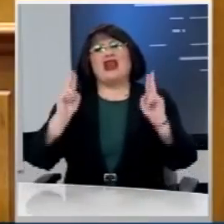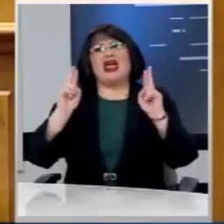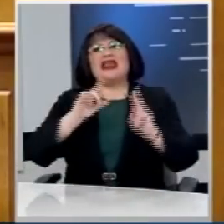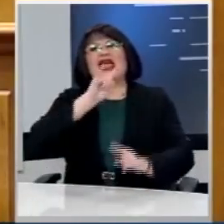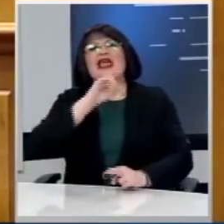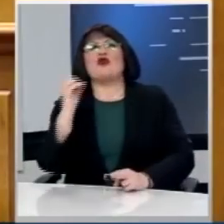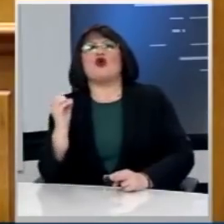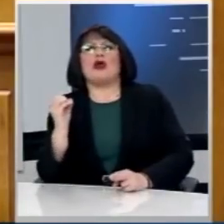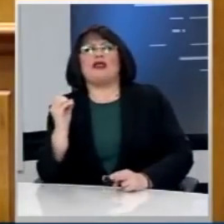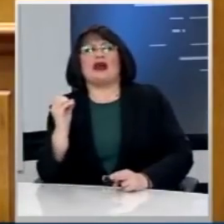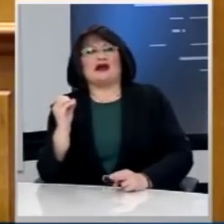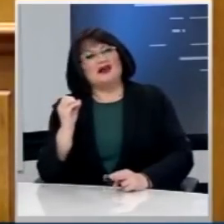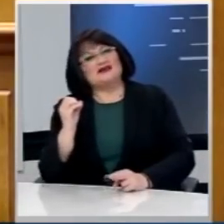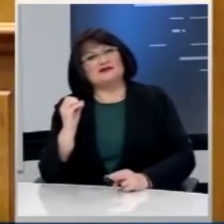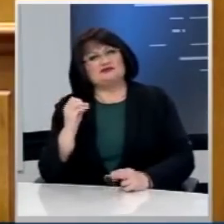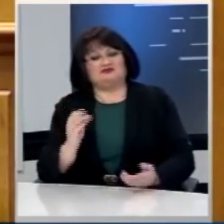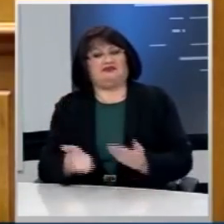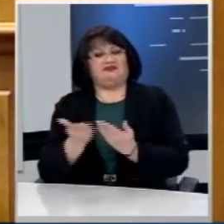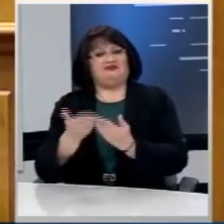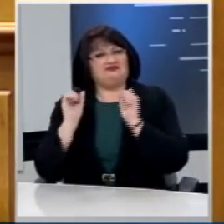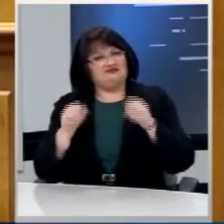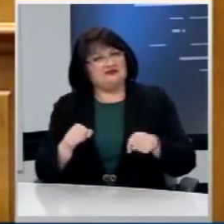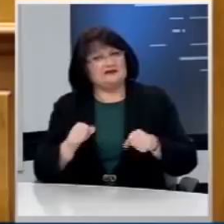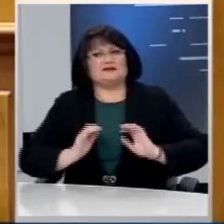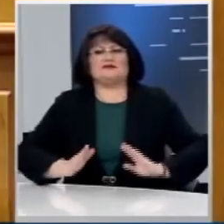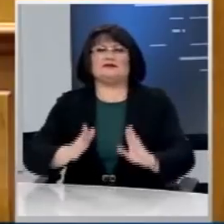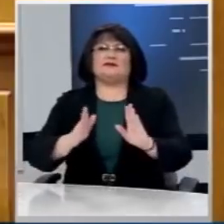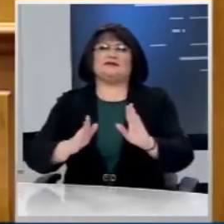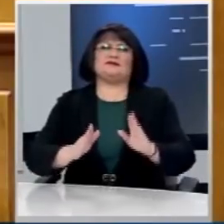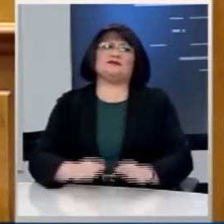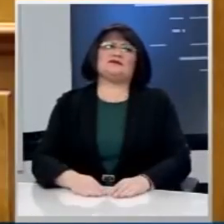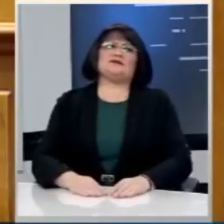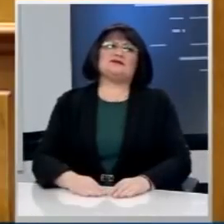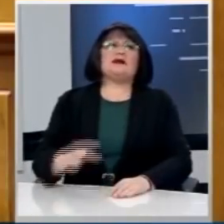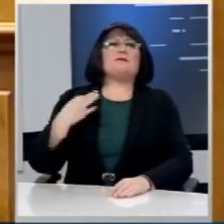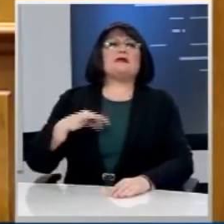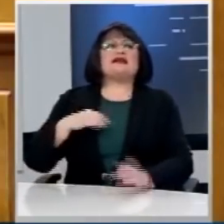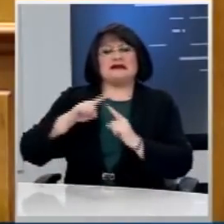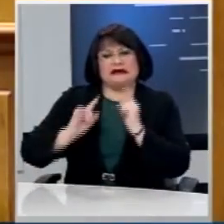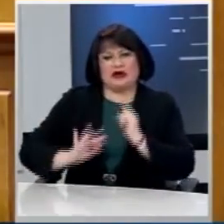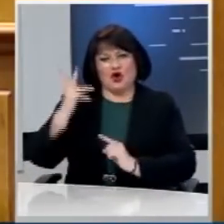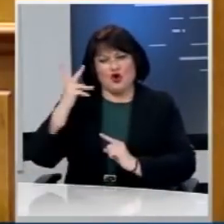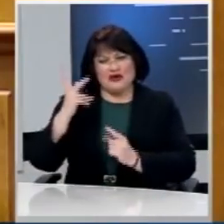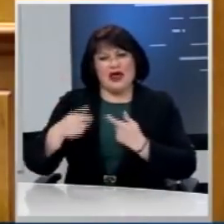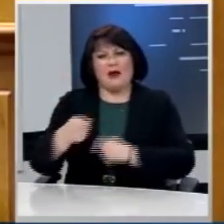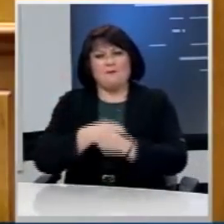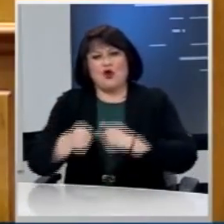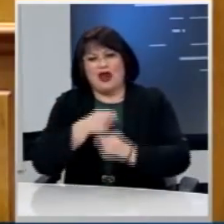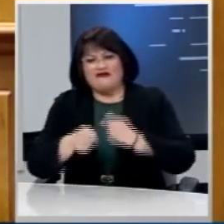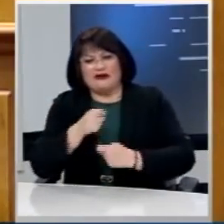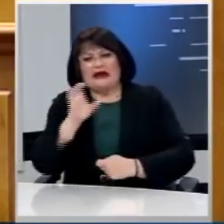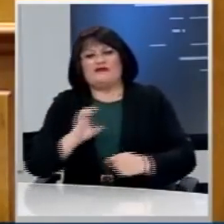των υδρογονανθράκων, να προωθήσει επίσης τα εμπορεύματα πράσινης τεχνολογίας στα οποία